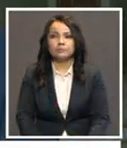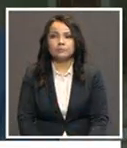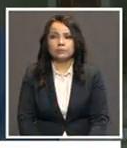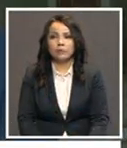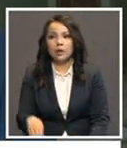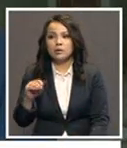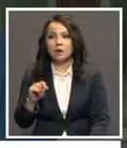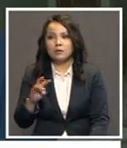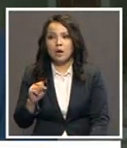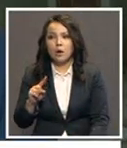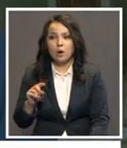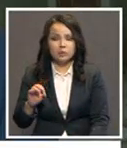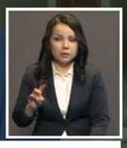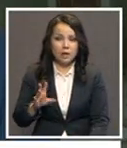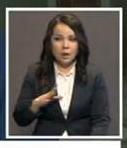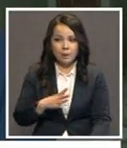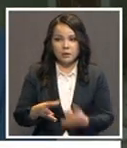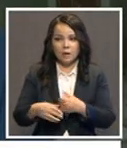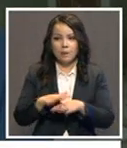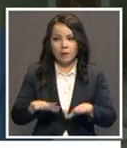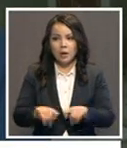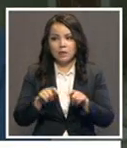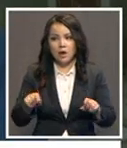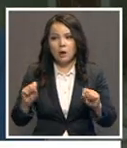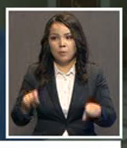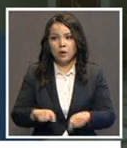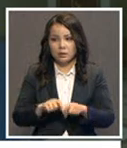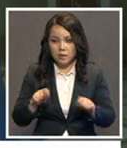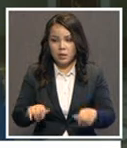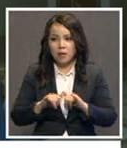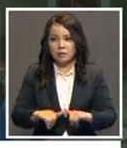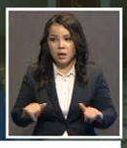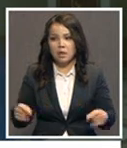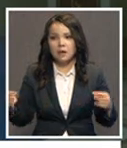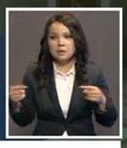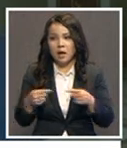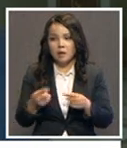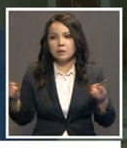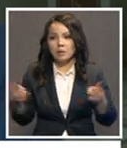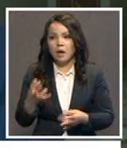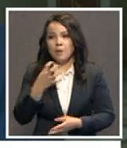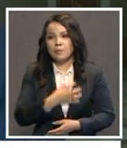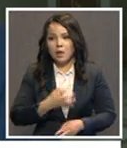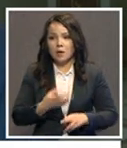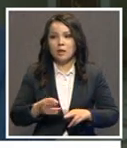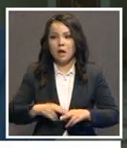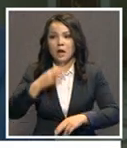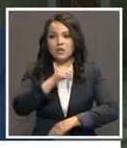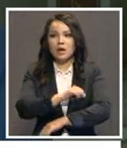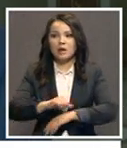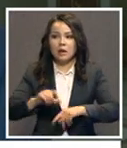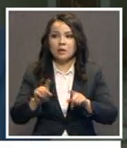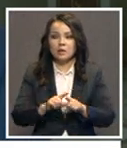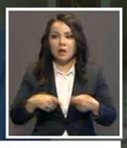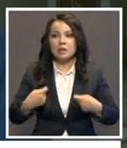айналасында мен айттым, оларға ашуға толықтай мүмкіндік бар. Егер бұл жақта нақты үлкен ниет болатын болса, онда жаңа шекаралық